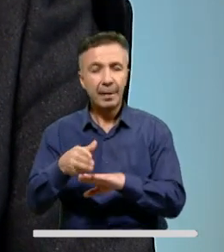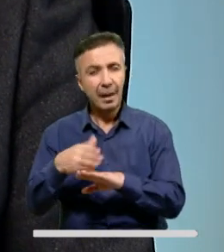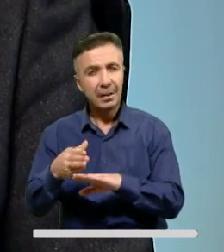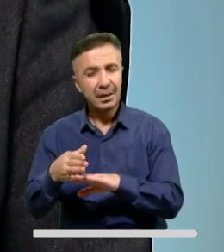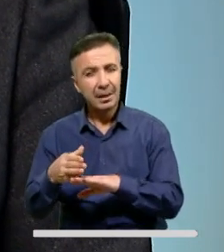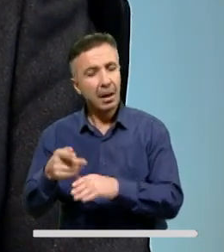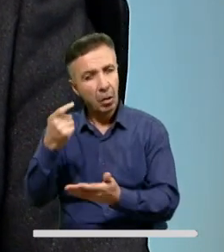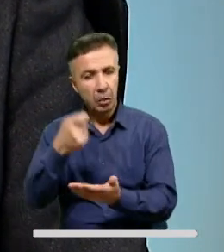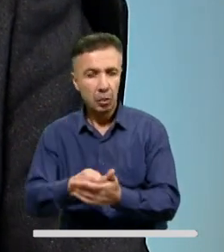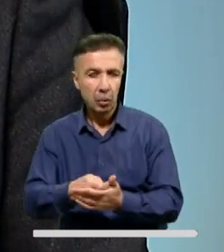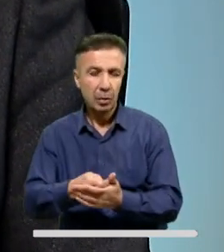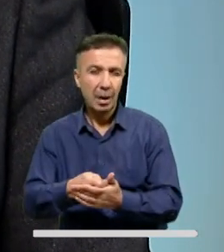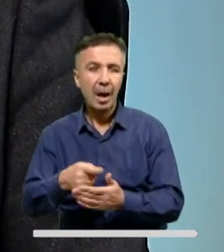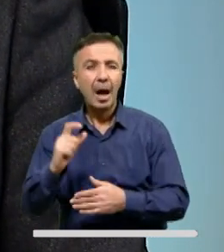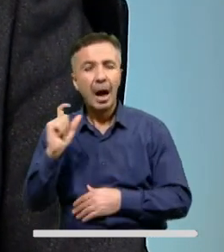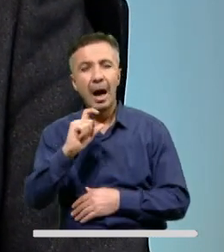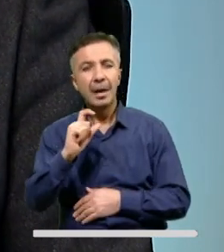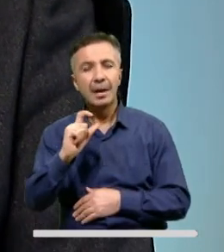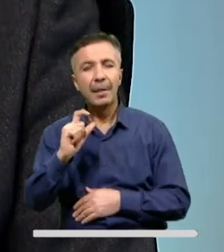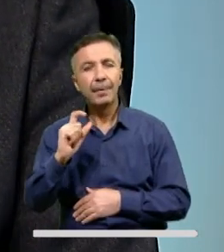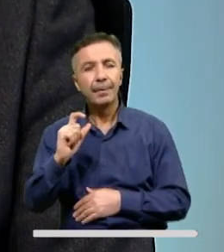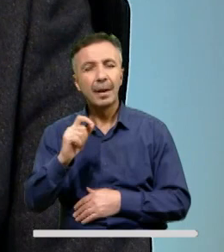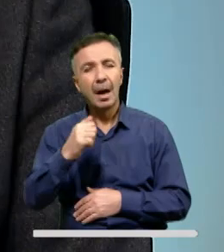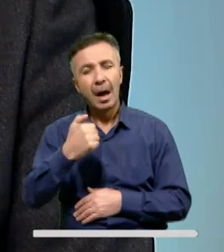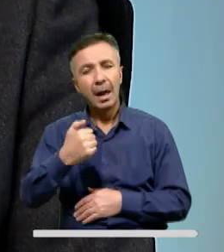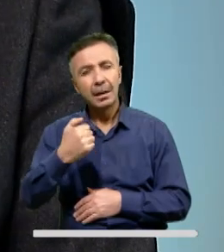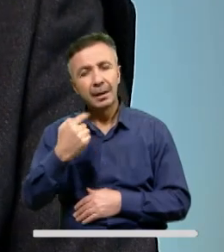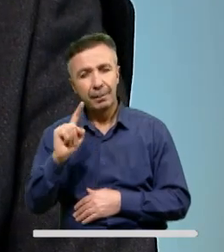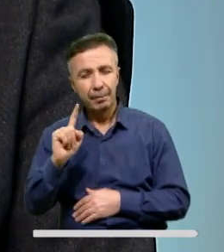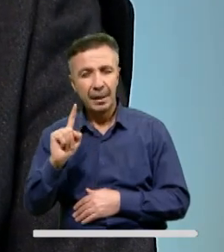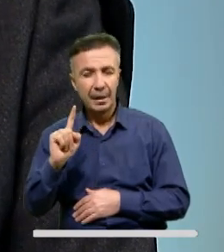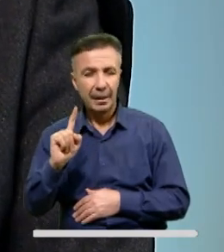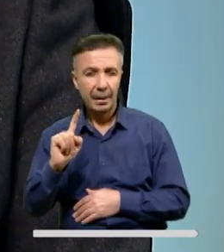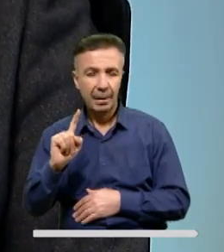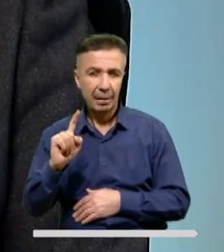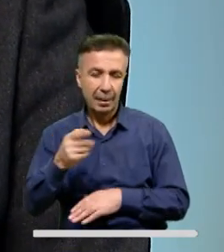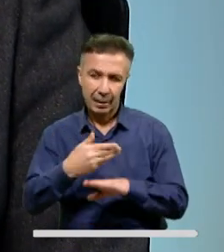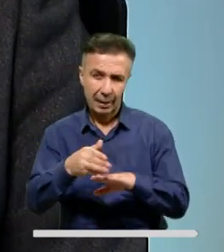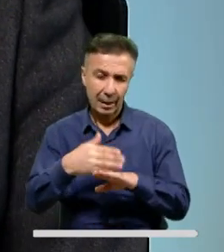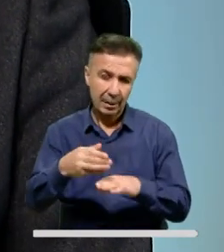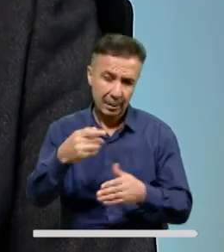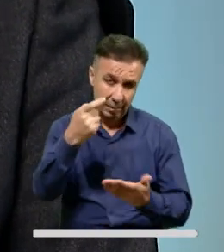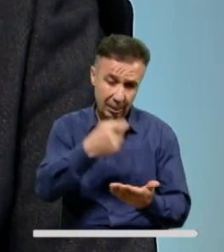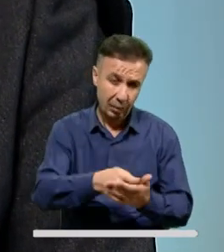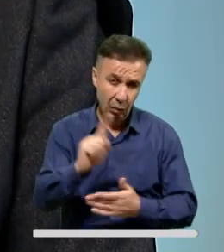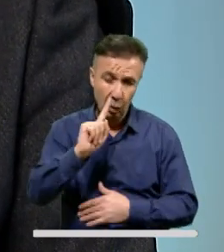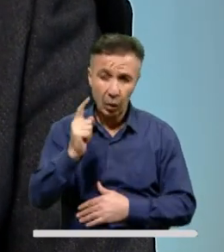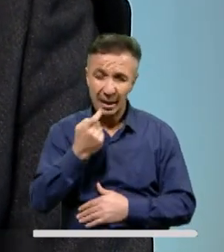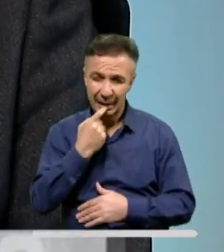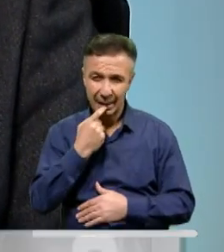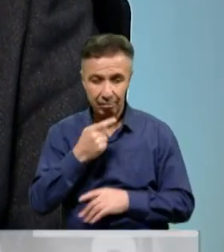vadelendiriyor. Ayda 6 bin lira, 6 bin küsür lira taksit şeklinde vadelendiriyor. 10 yıl ve bu